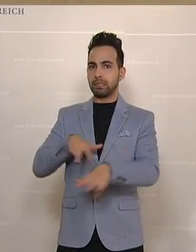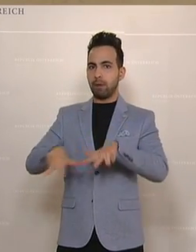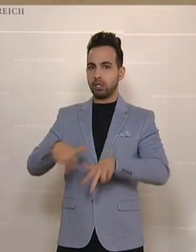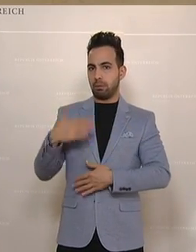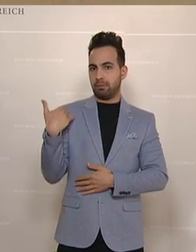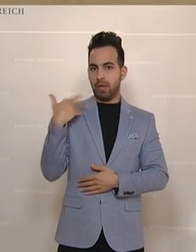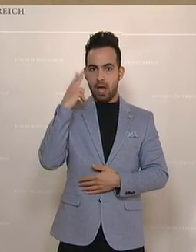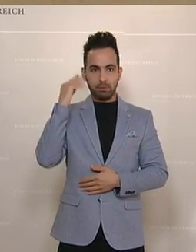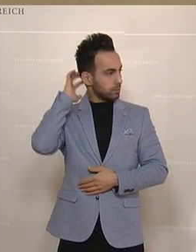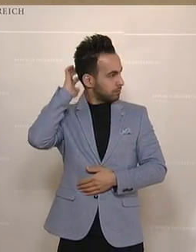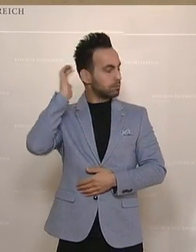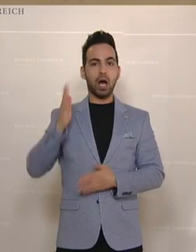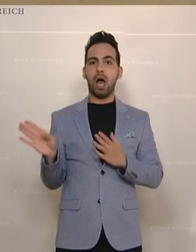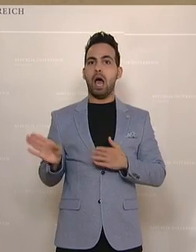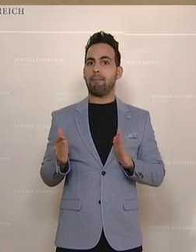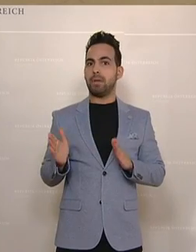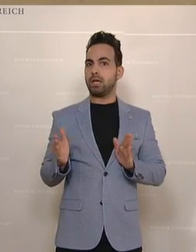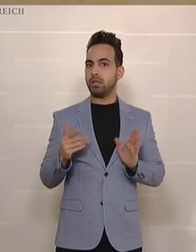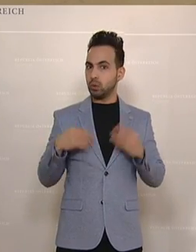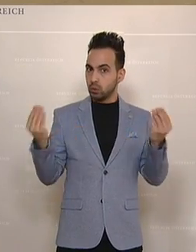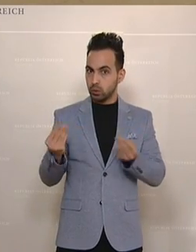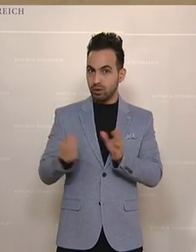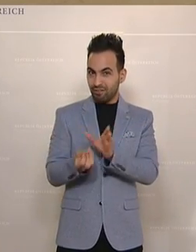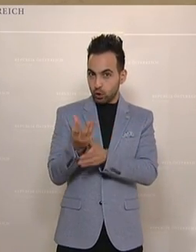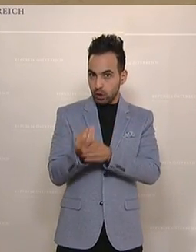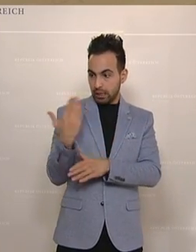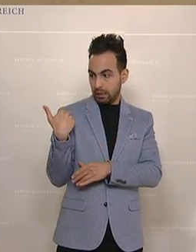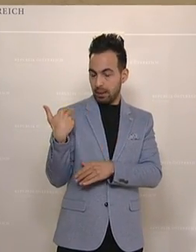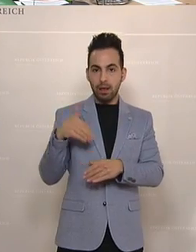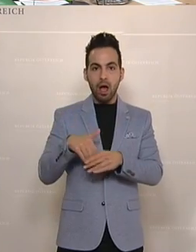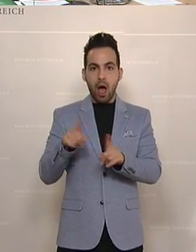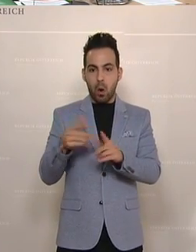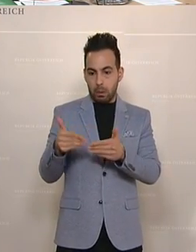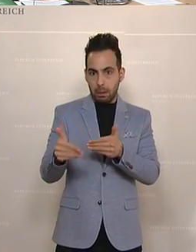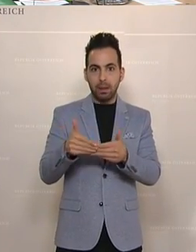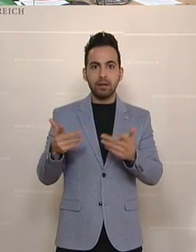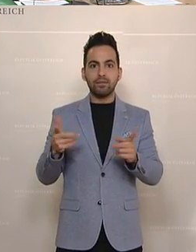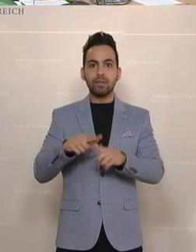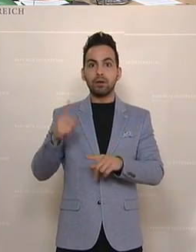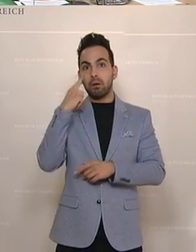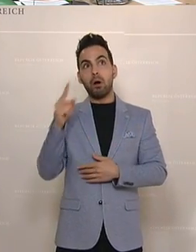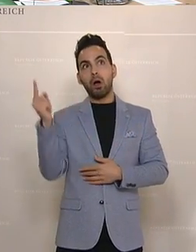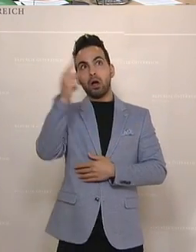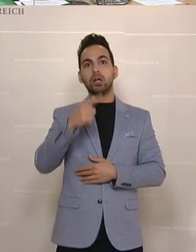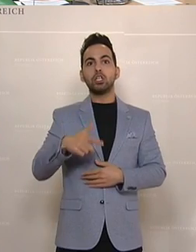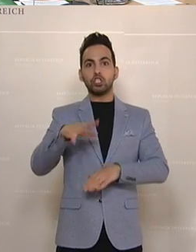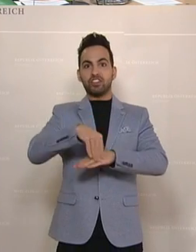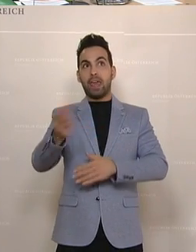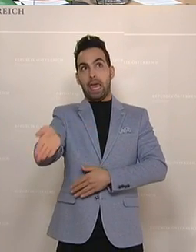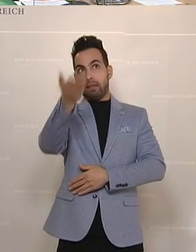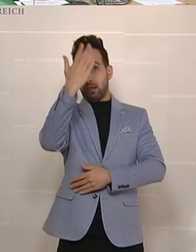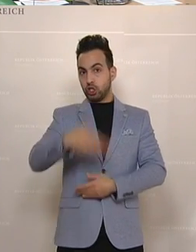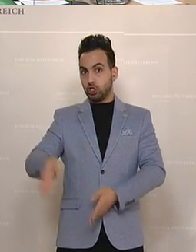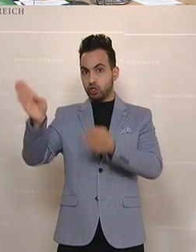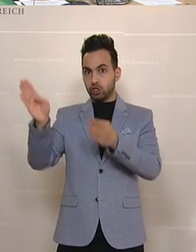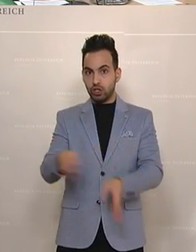Herbst abzulenken, denn das, was man, wo man dann im Frühling auf die, mit dem erhobenen Finger auf die Schweden gezeigt hat, wo sie versagt haben